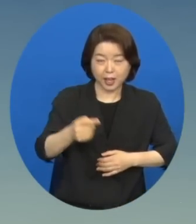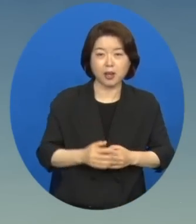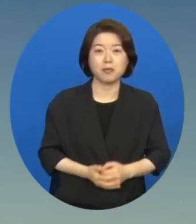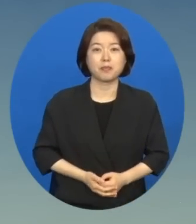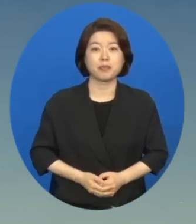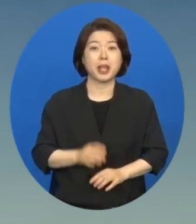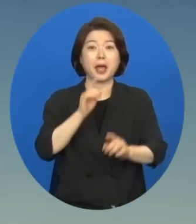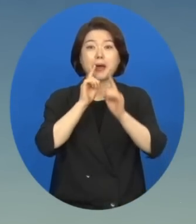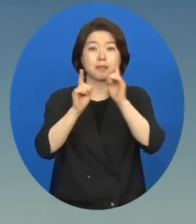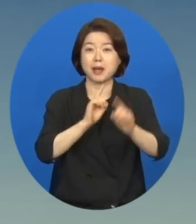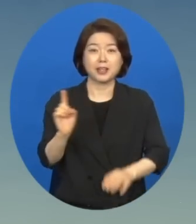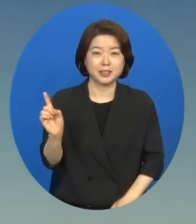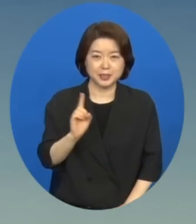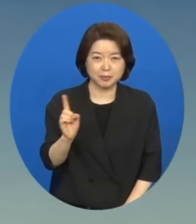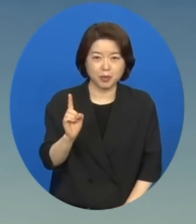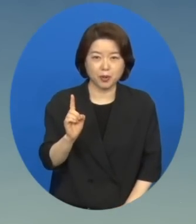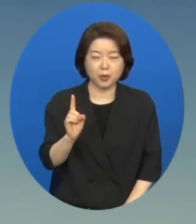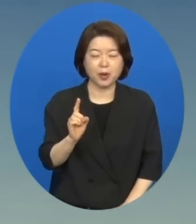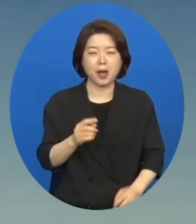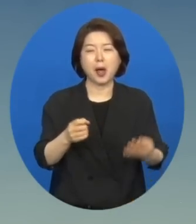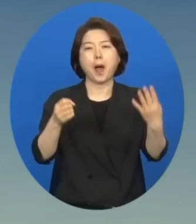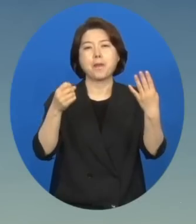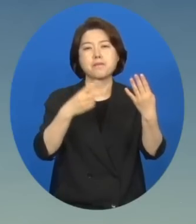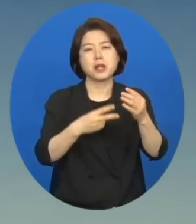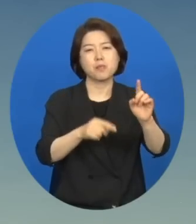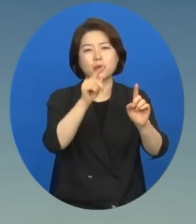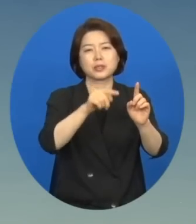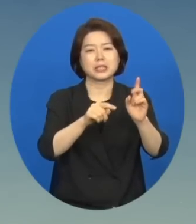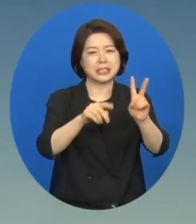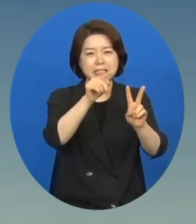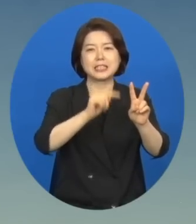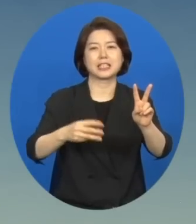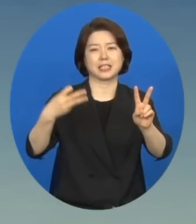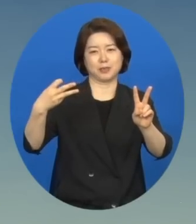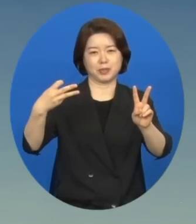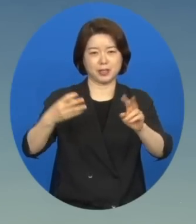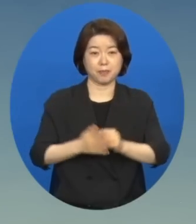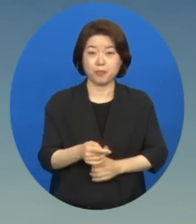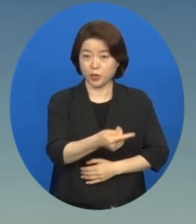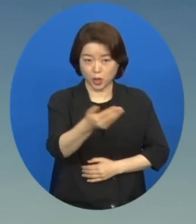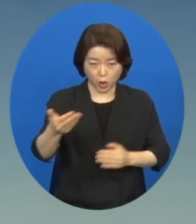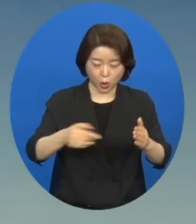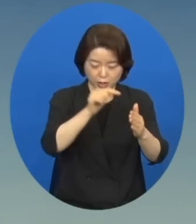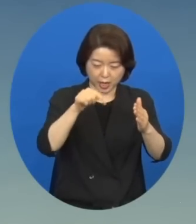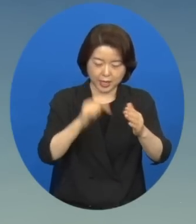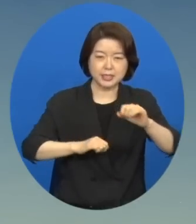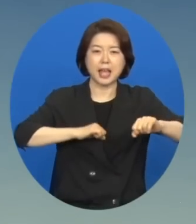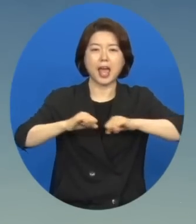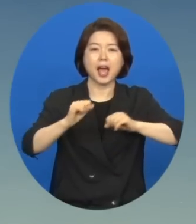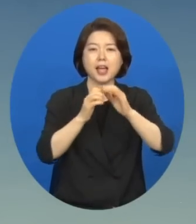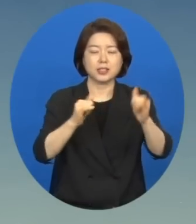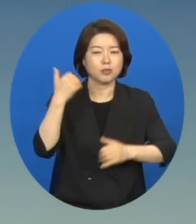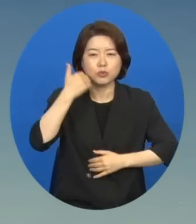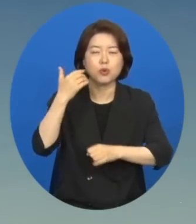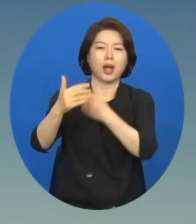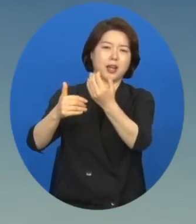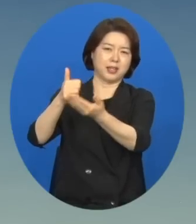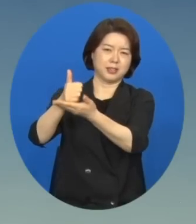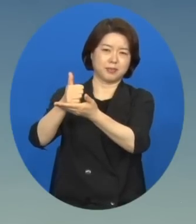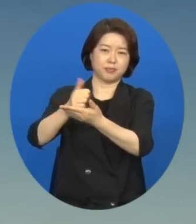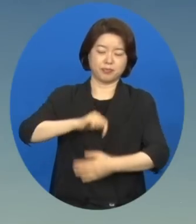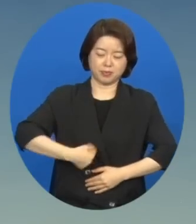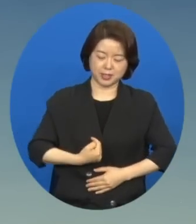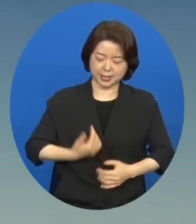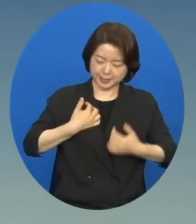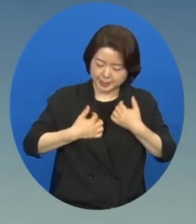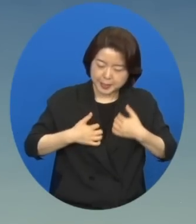이어지는 말씀인 빌립보서 2장 13절 말씀, 너희 안에서 행하시는 이는 하나님이시니 자기의